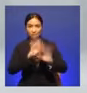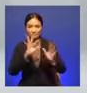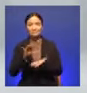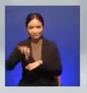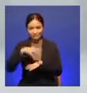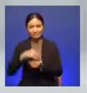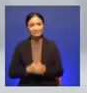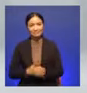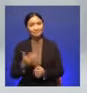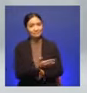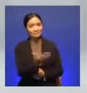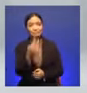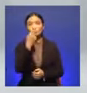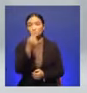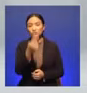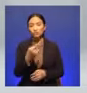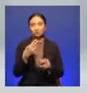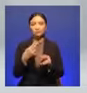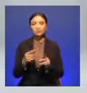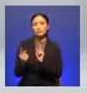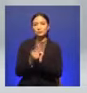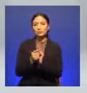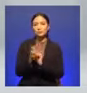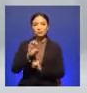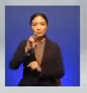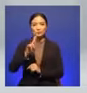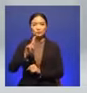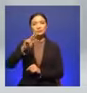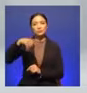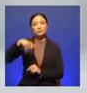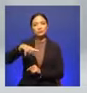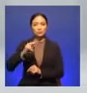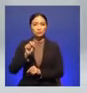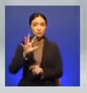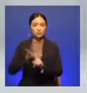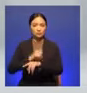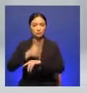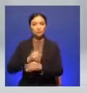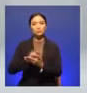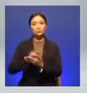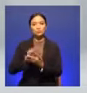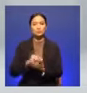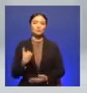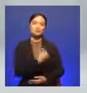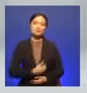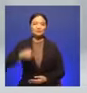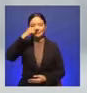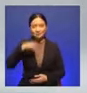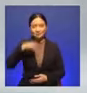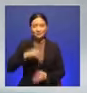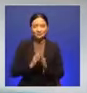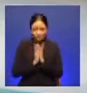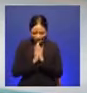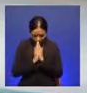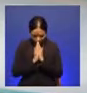ขอเชิญทุกท่านพบกับคุณวีรพงษ์เกรียงสินยศนะคะผู้อำนวยการมูลนิธิสุขภาพไทยสวัสดีค่ะพี่กระรอก สวัสดี